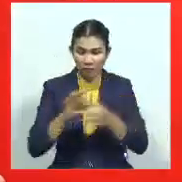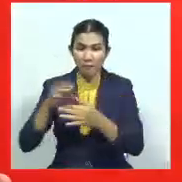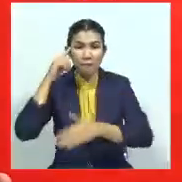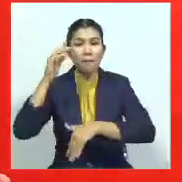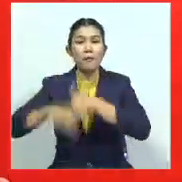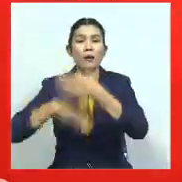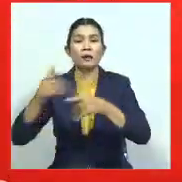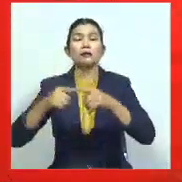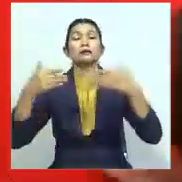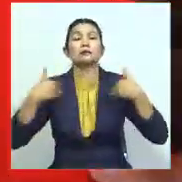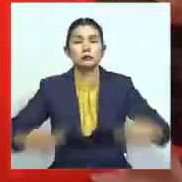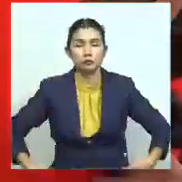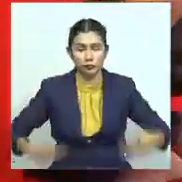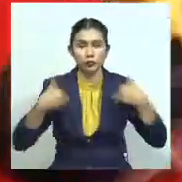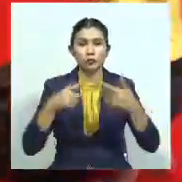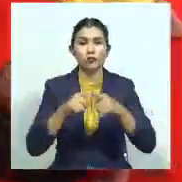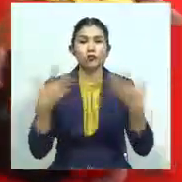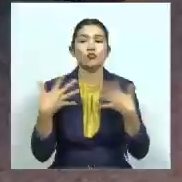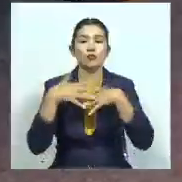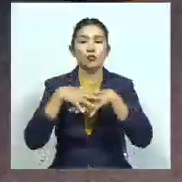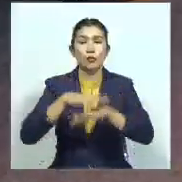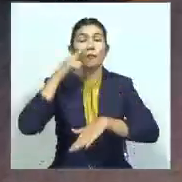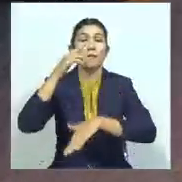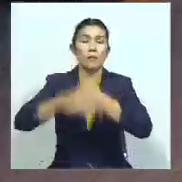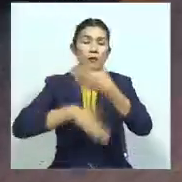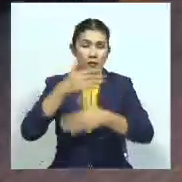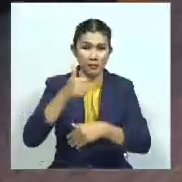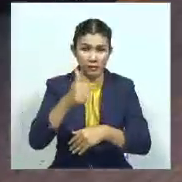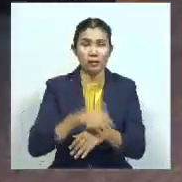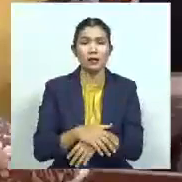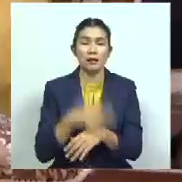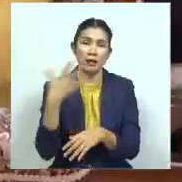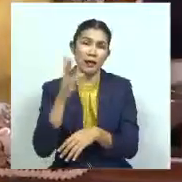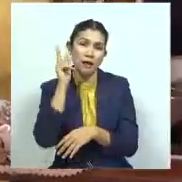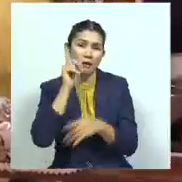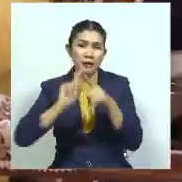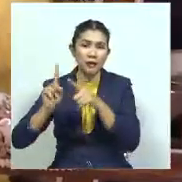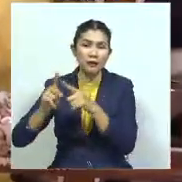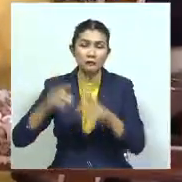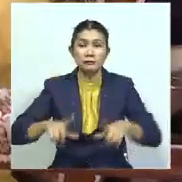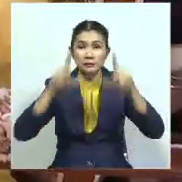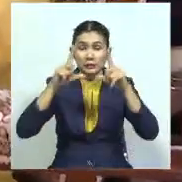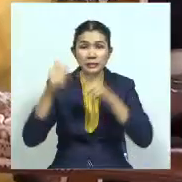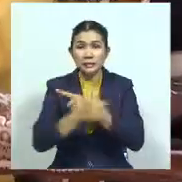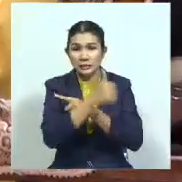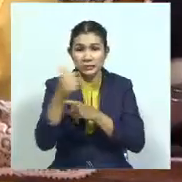นาคุณภาพชีวิตและมีส่วนร่วมในการพัฒนาประเทศรวมทั้งเผยแพร่ภาพลักษณ์ที่ดีของประเทศไ